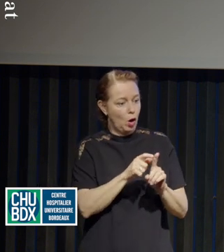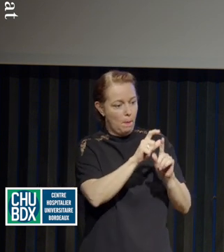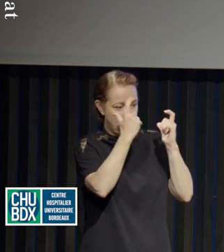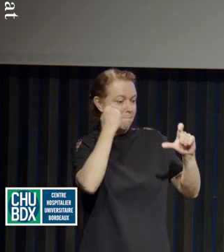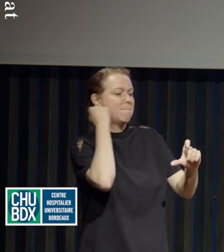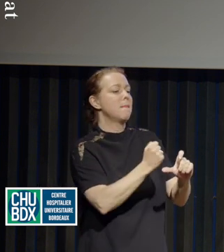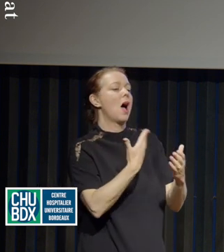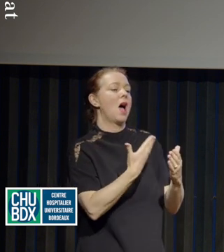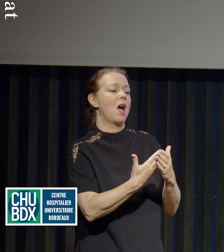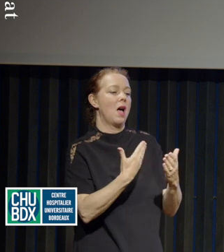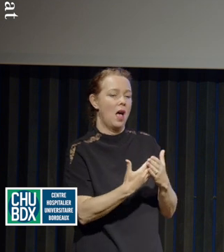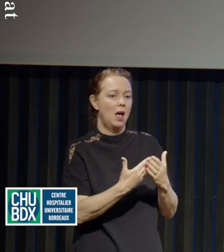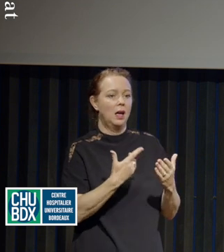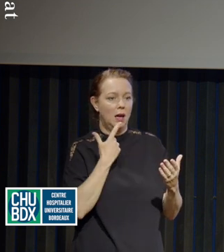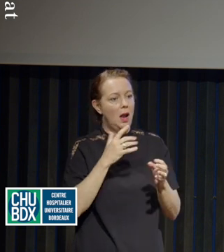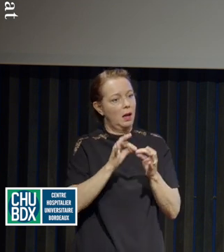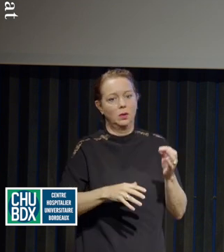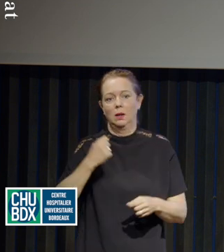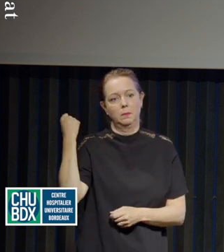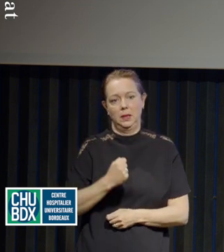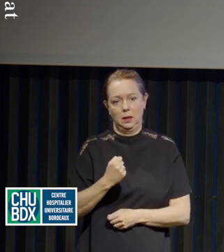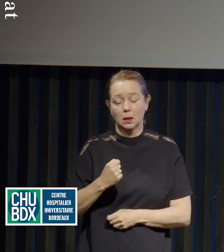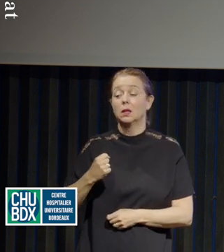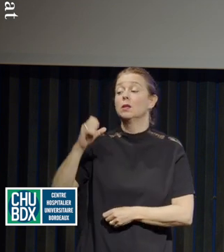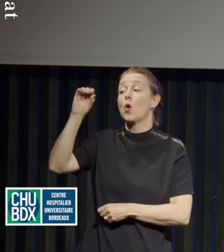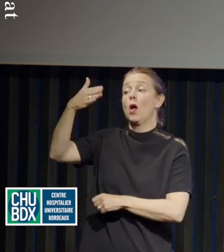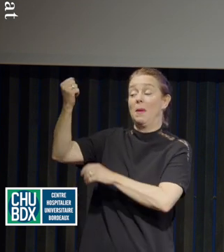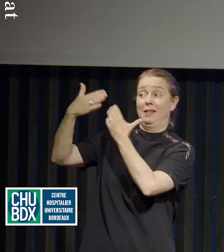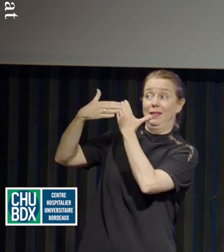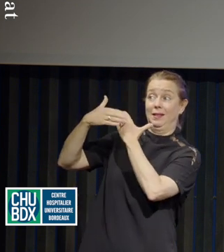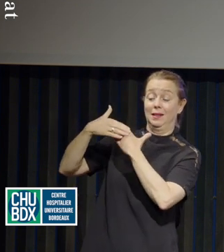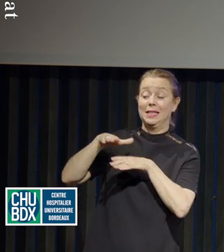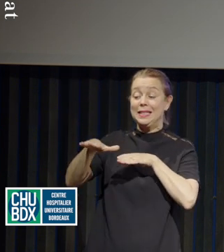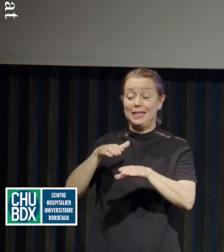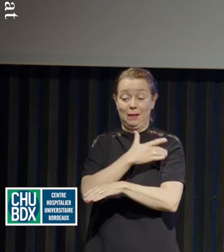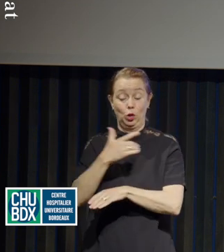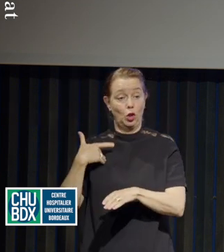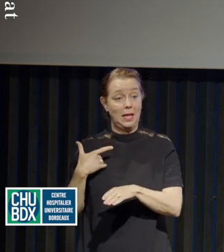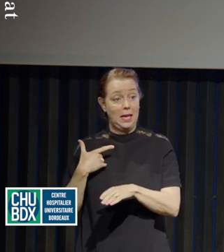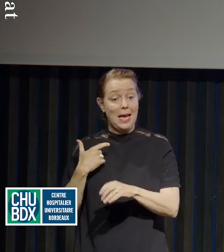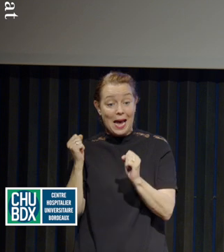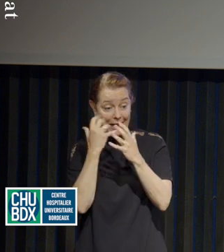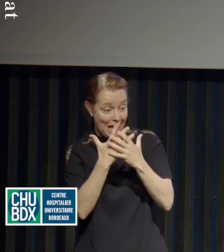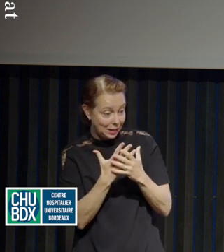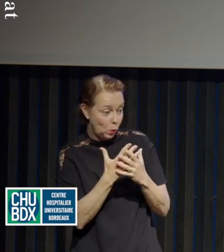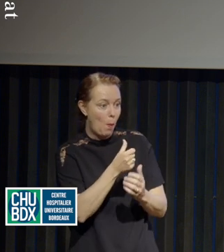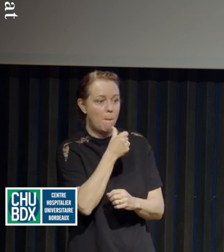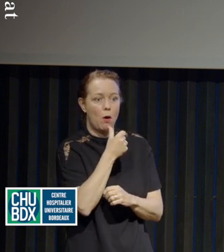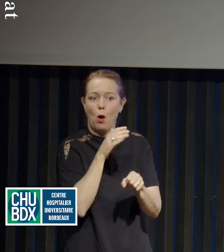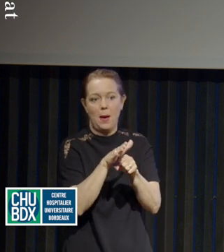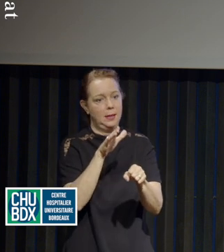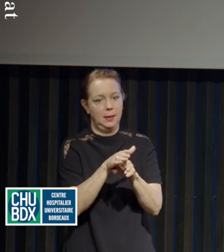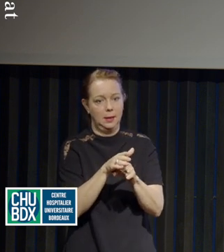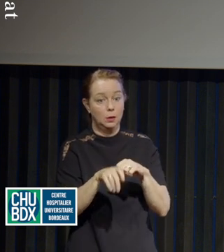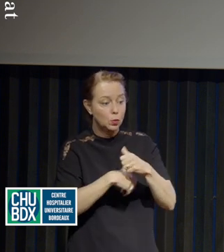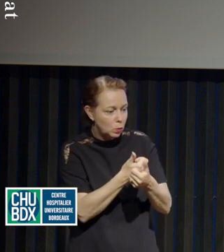stigmatisation. L'OMS alerte sur le fait que les systèmes de santé n'ont pas encore réagi de manière adéquate face à la charge que représentent les troubles